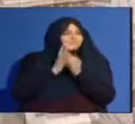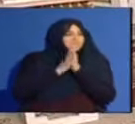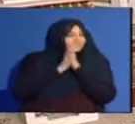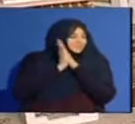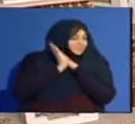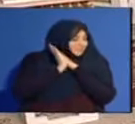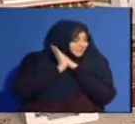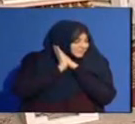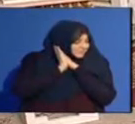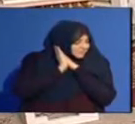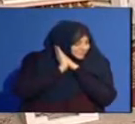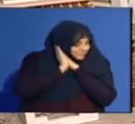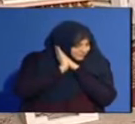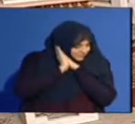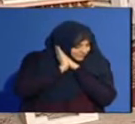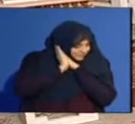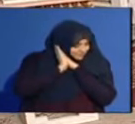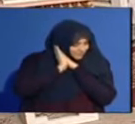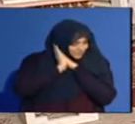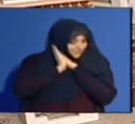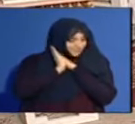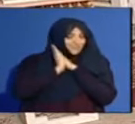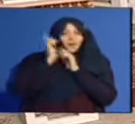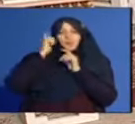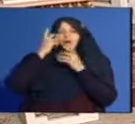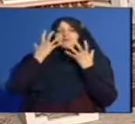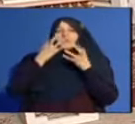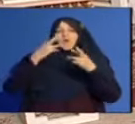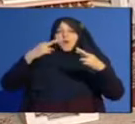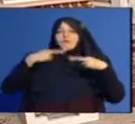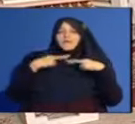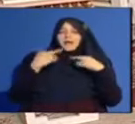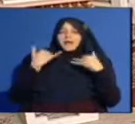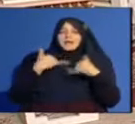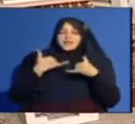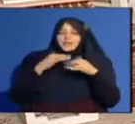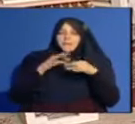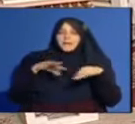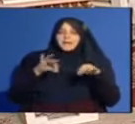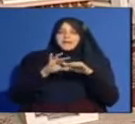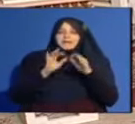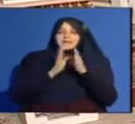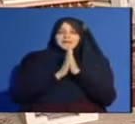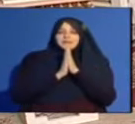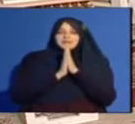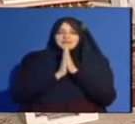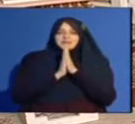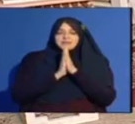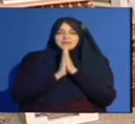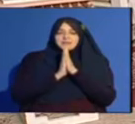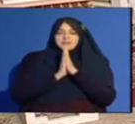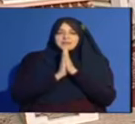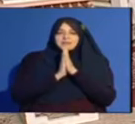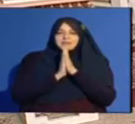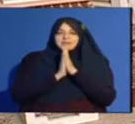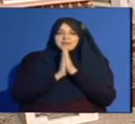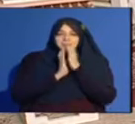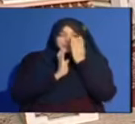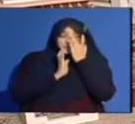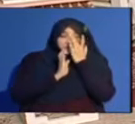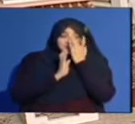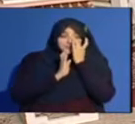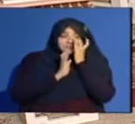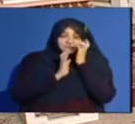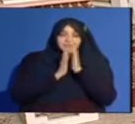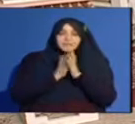في فايبر، مي فايبر ماهيش كيما نهبط البلاد. حابين حب رئيسنا يساعدنا، الله يبارك الشعب الجزائري وبلادنا ان شاء الله ربي